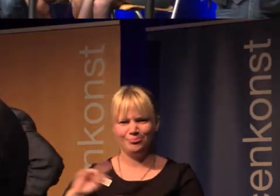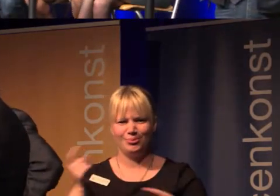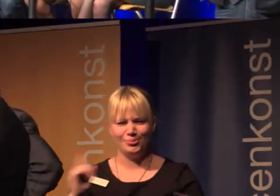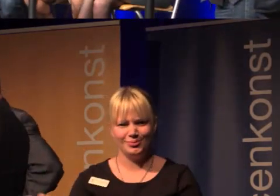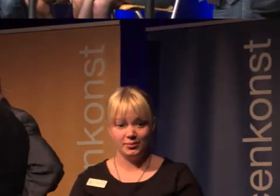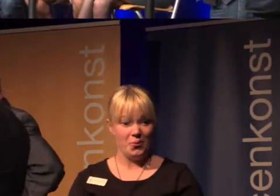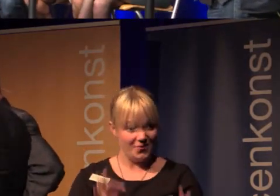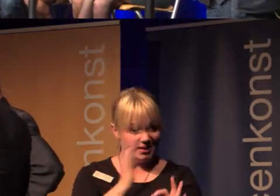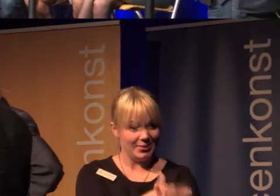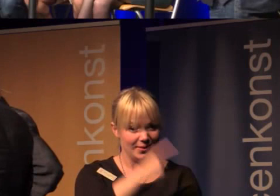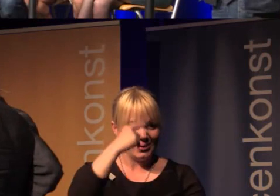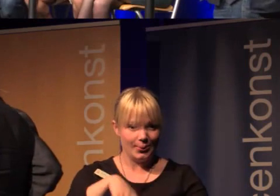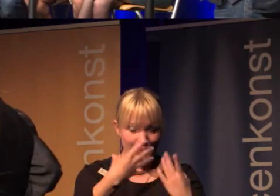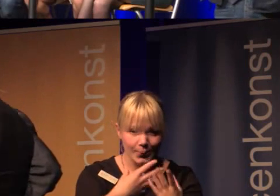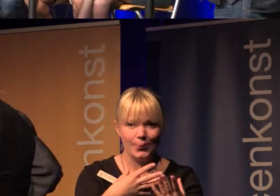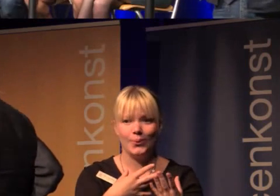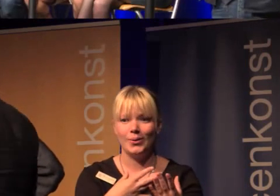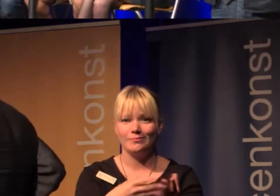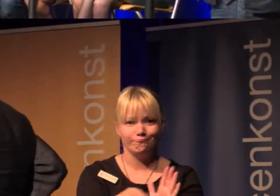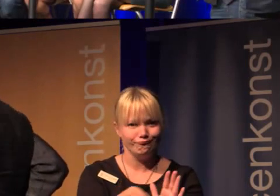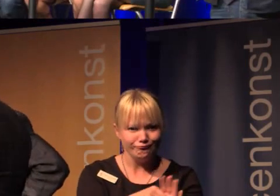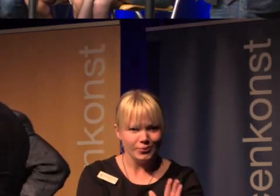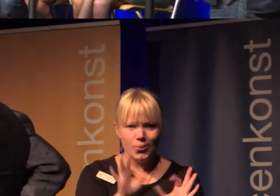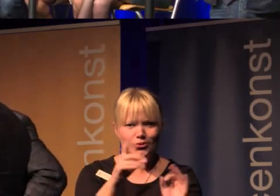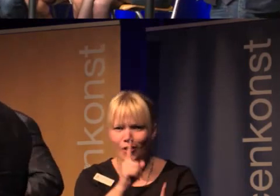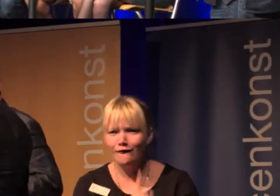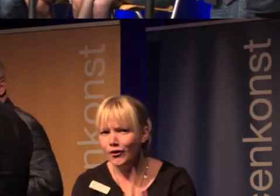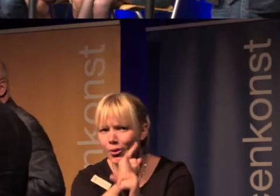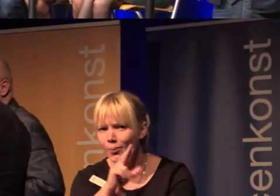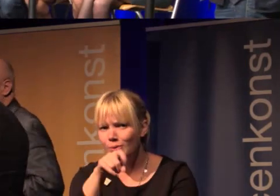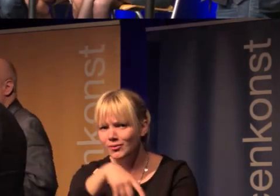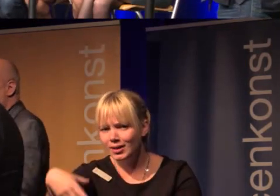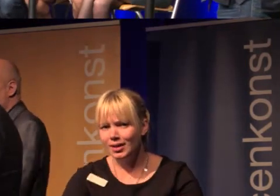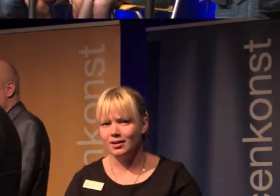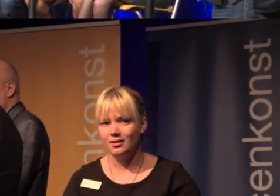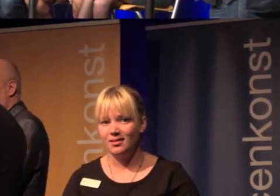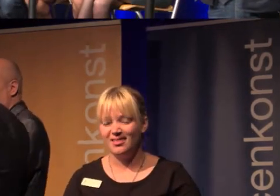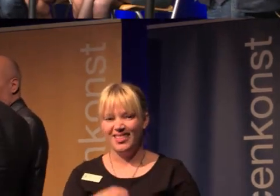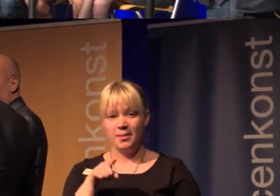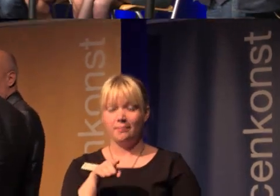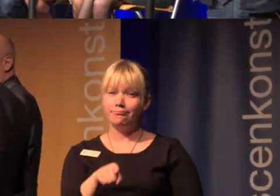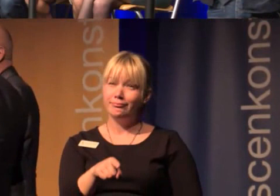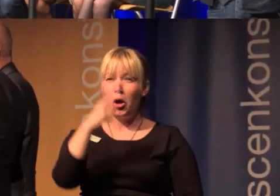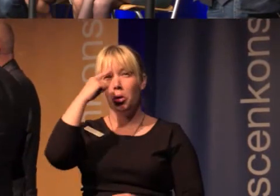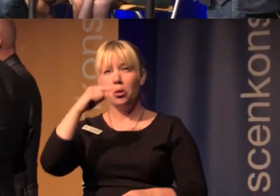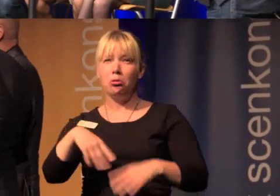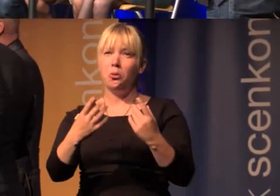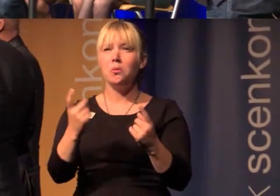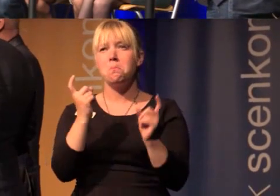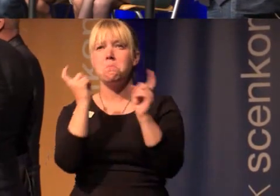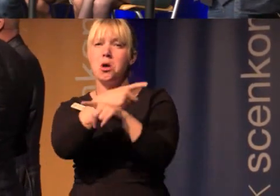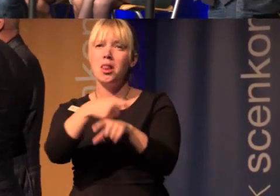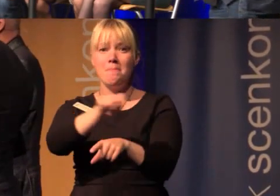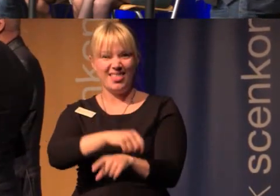offentligt finansierad kultur följas upp och utvärderas? Kan man mäta det omätbara, som det så floskulöst